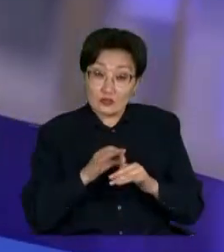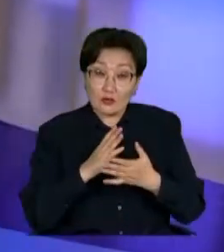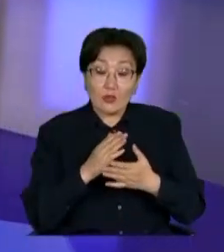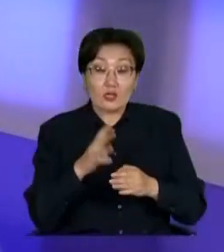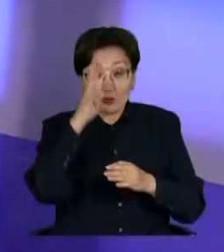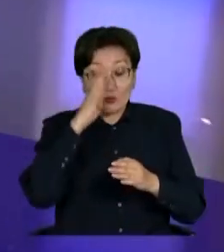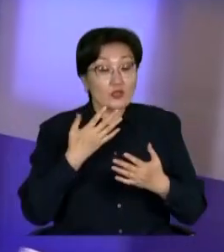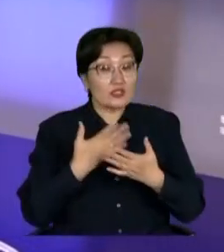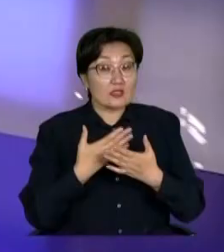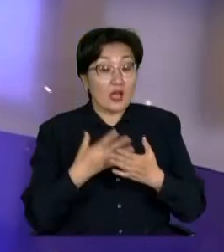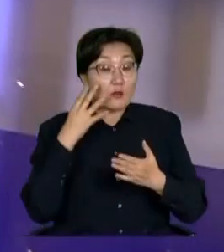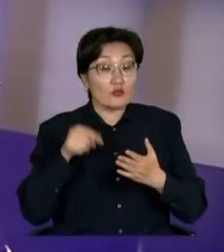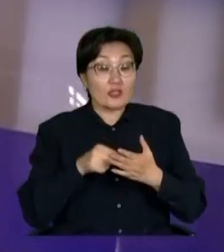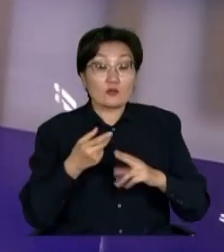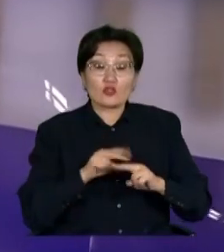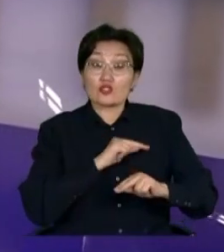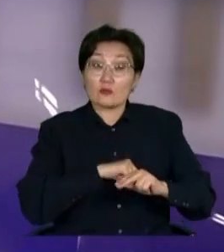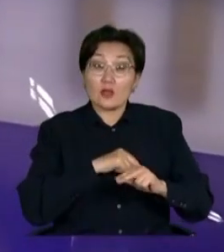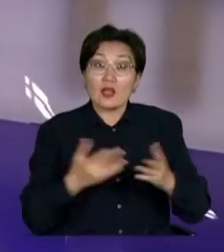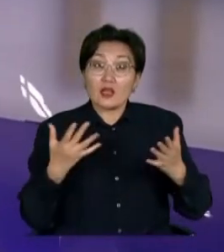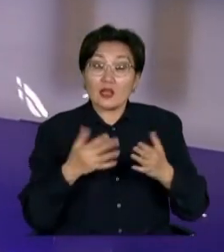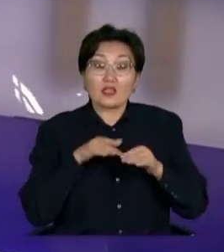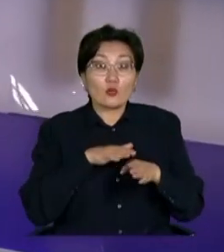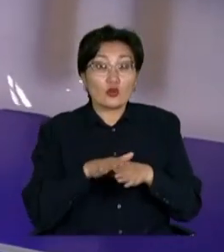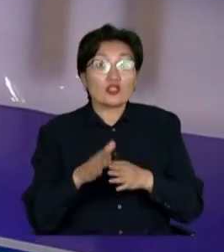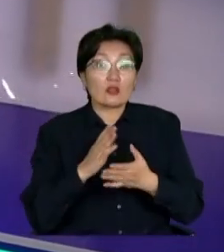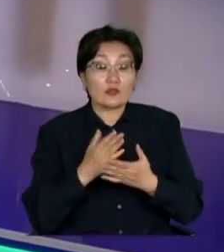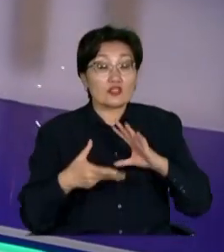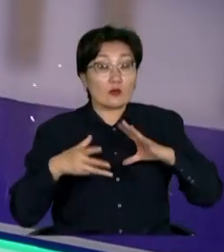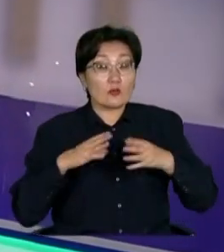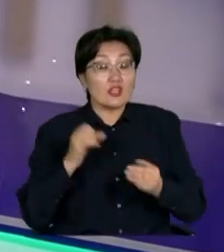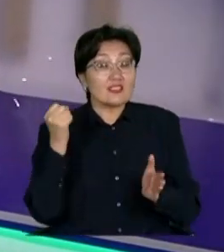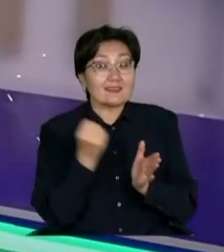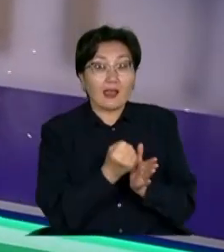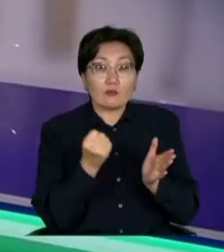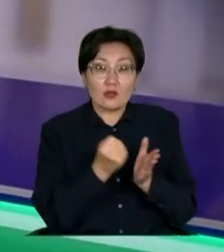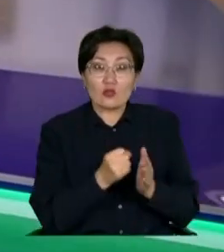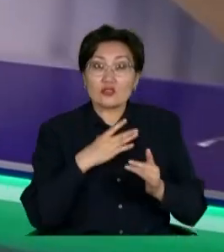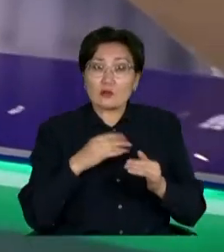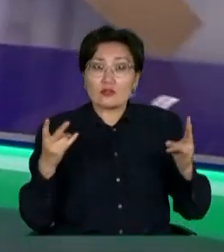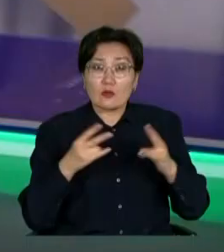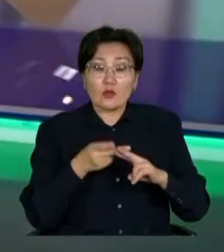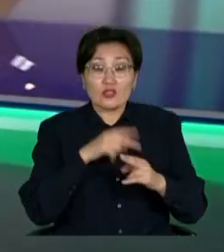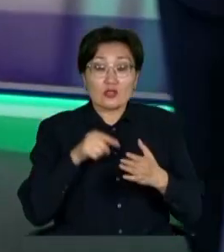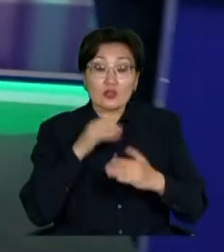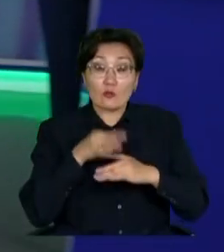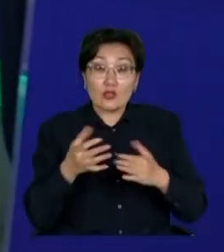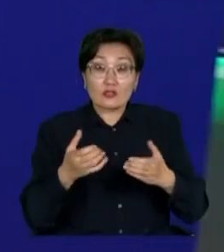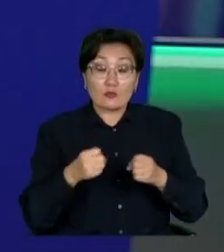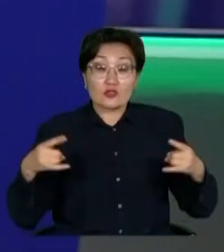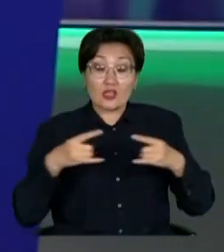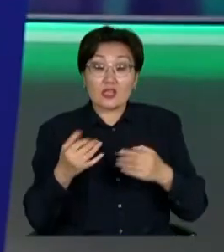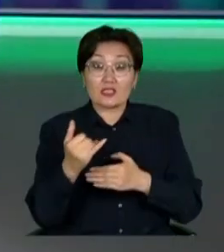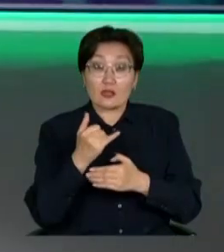айға жуықтап қалды Алматыда бұл шаруа қалай тындырылып жатыр. Жалпы таңбалау не үшін керек? Бұл сұрақтарға жауап алу үшін студия қонағымен